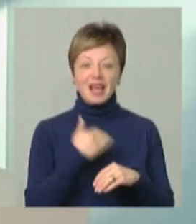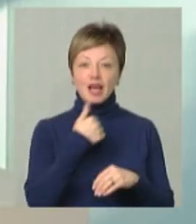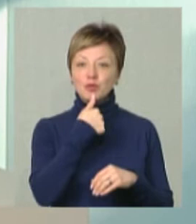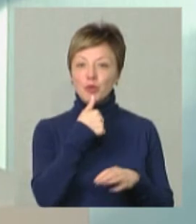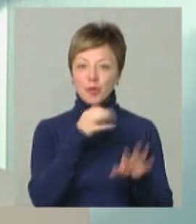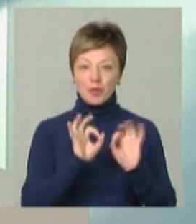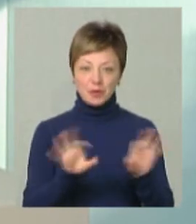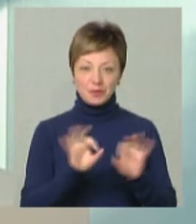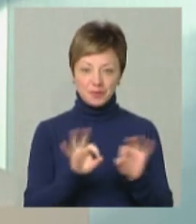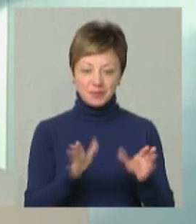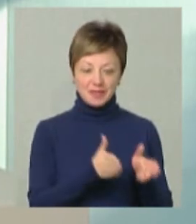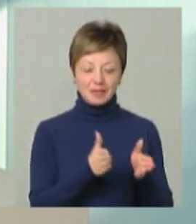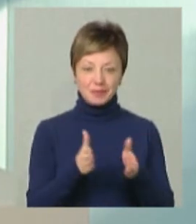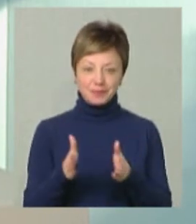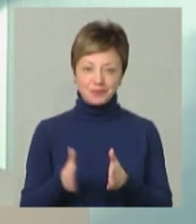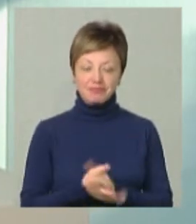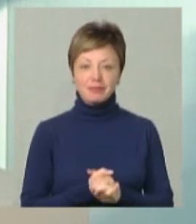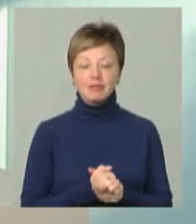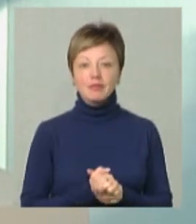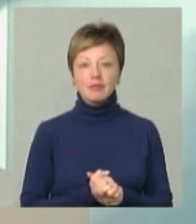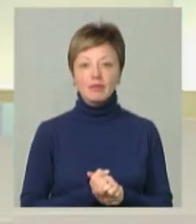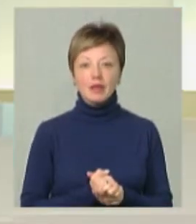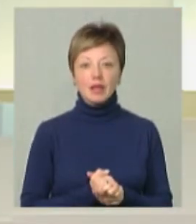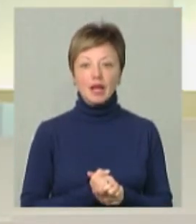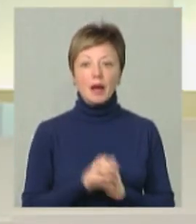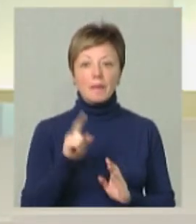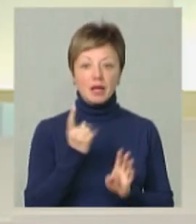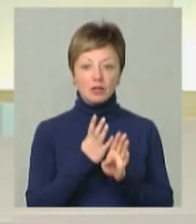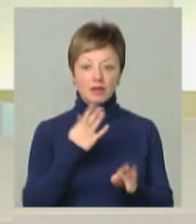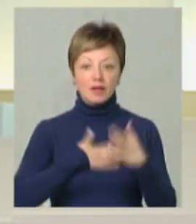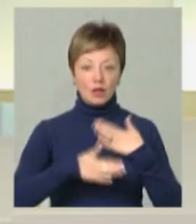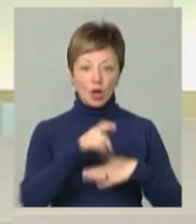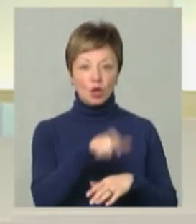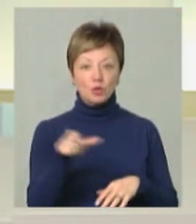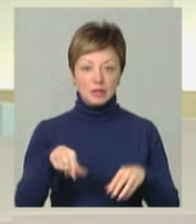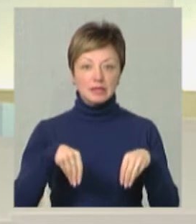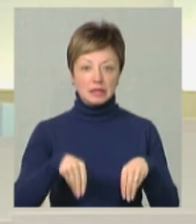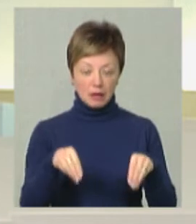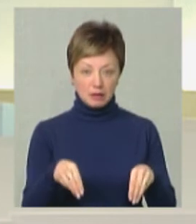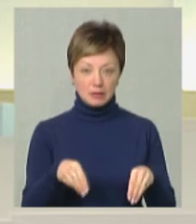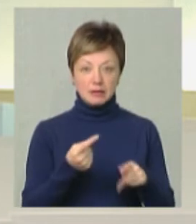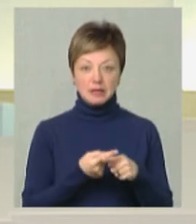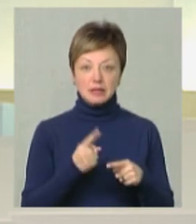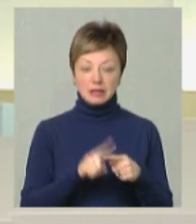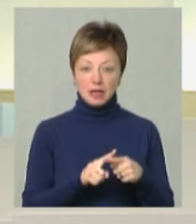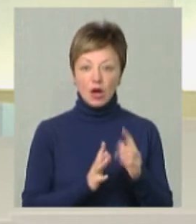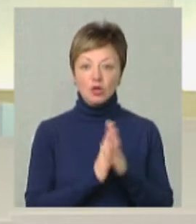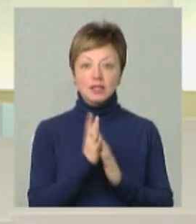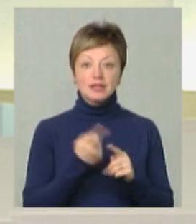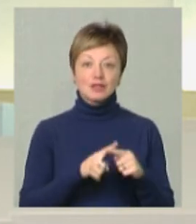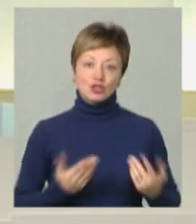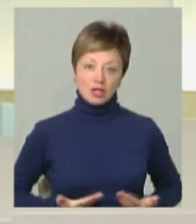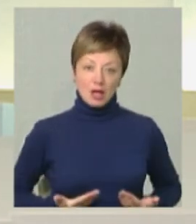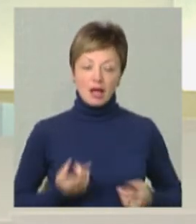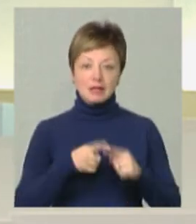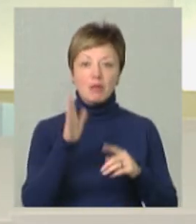спробую їх систематизувати. Насамперед, відрадно, що люди садять. Це рослина – це життя.